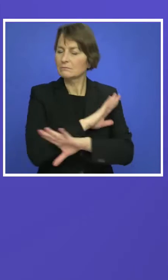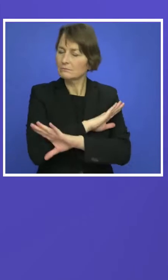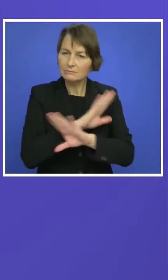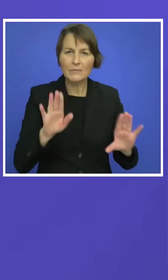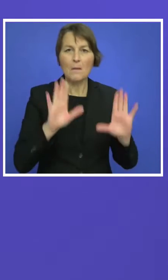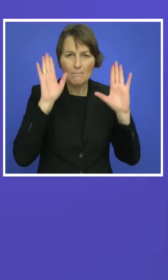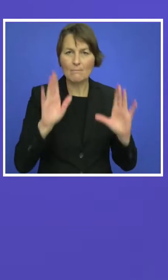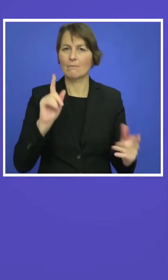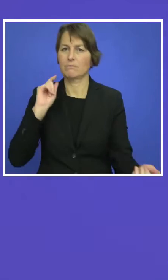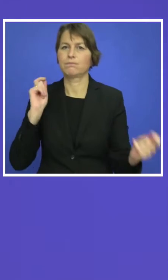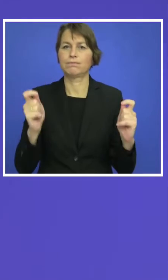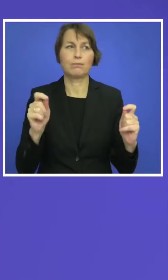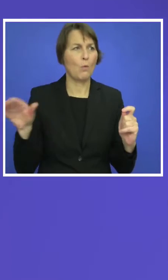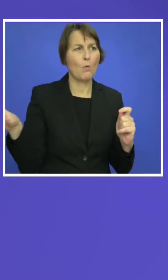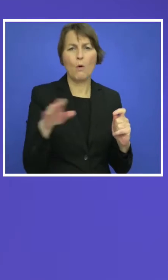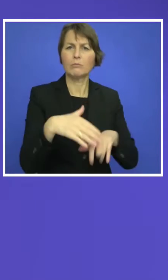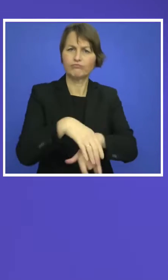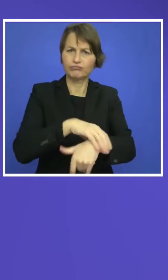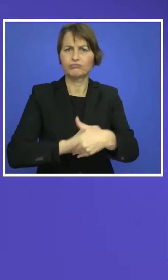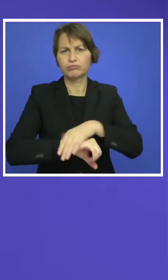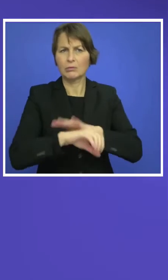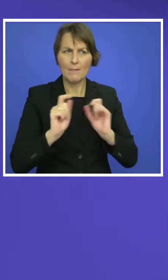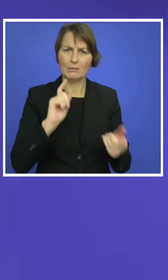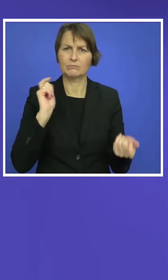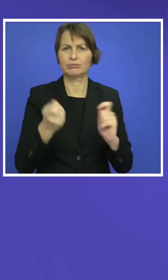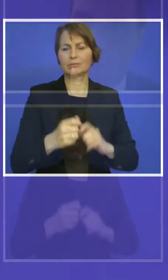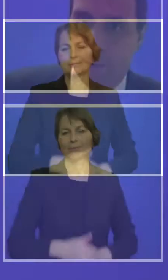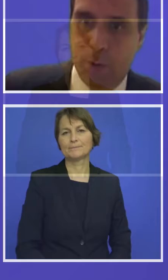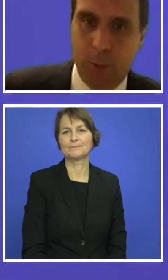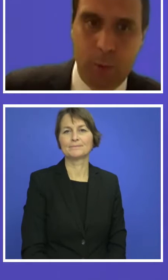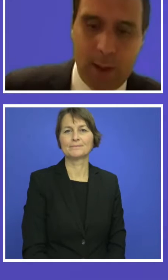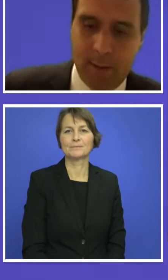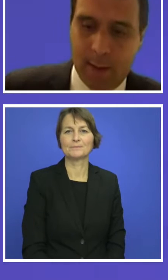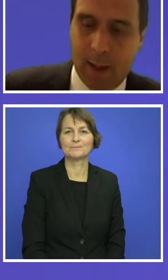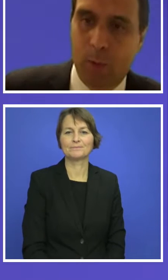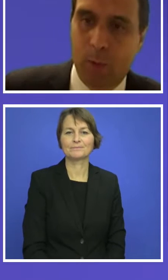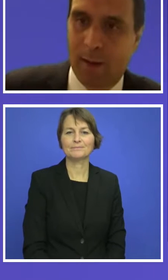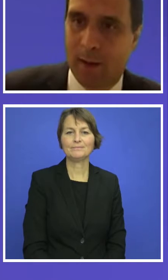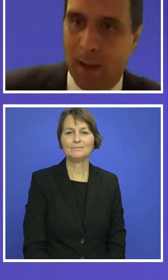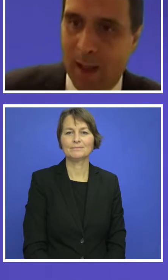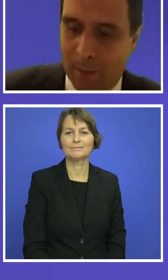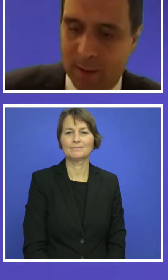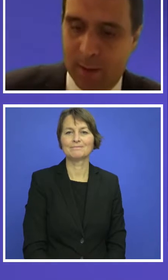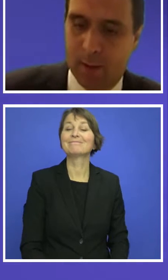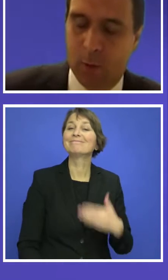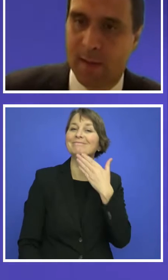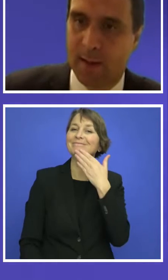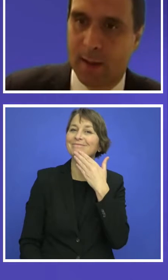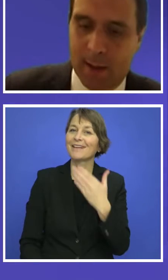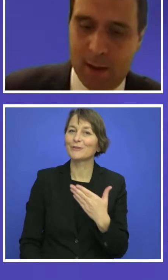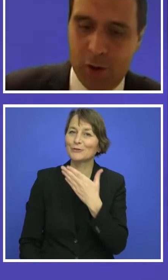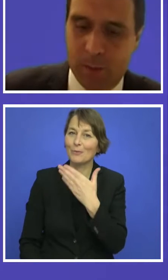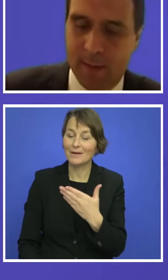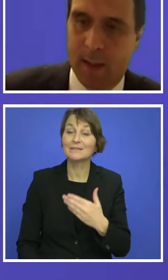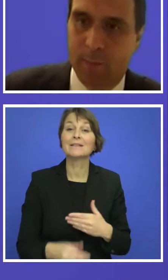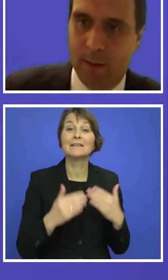and we all need to work on that. Thank you so much, Julia. I fully agree with you. And now, مرحبا أستاذة